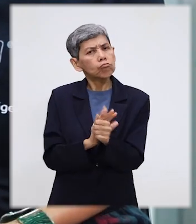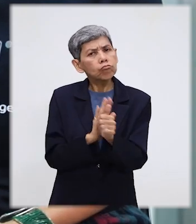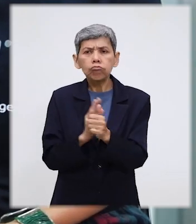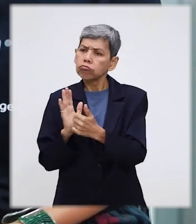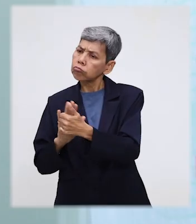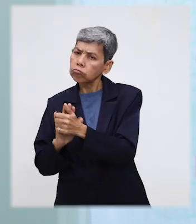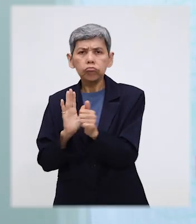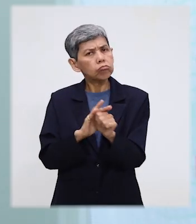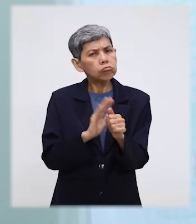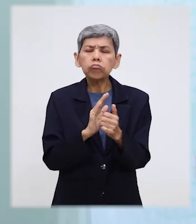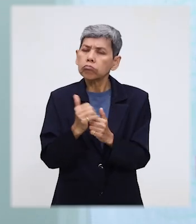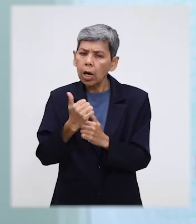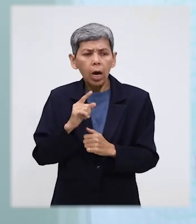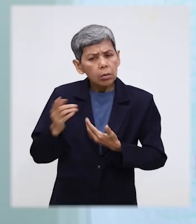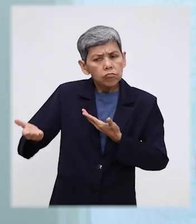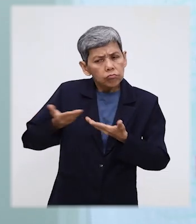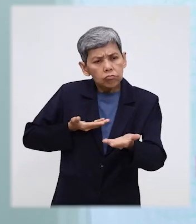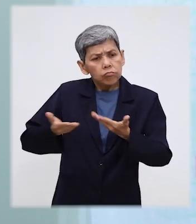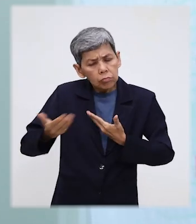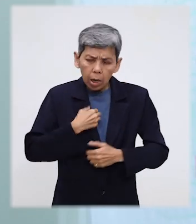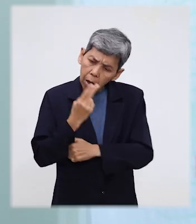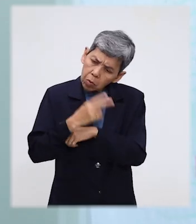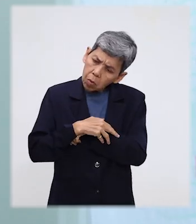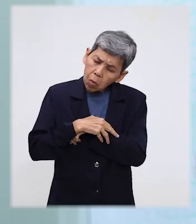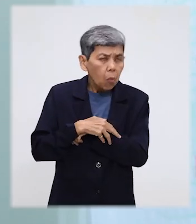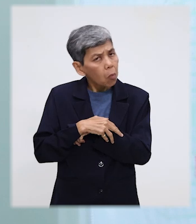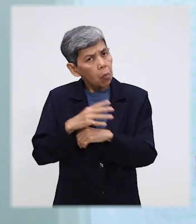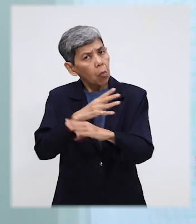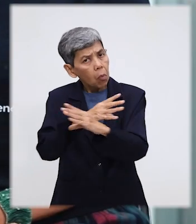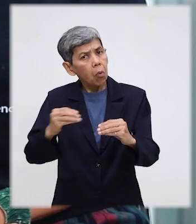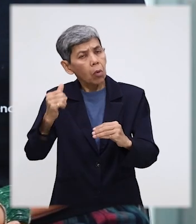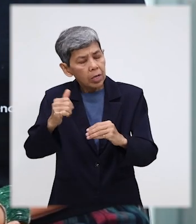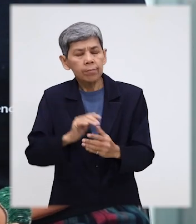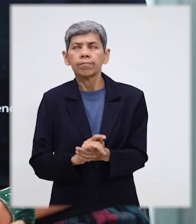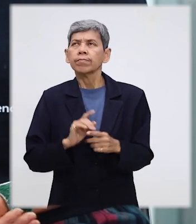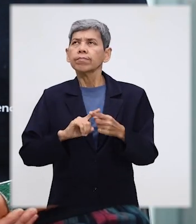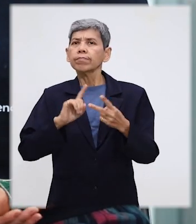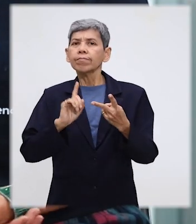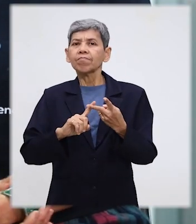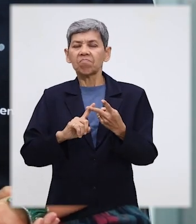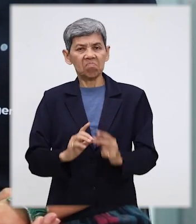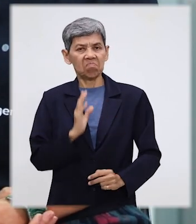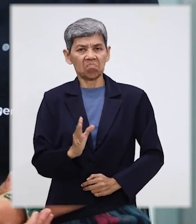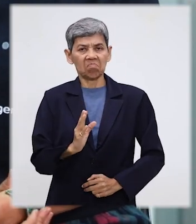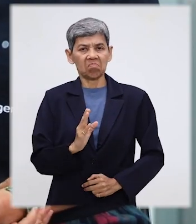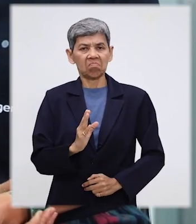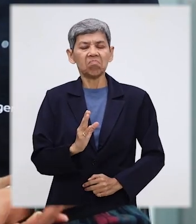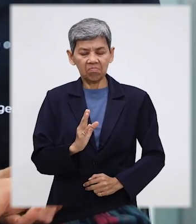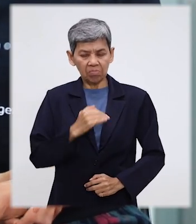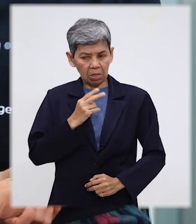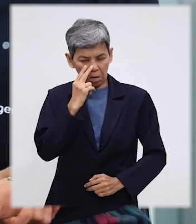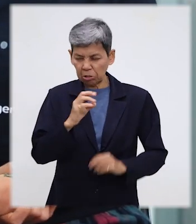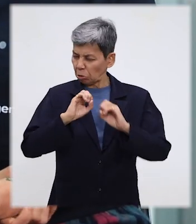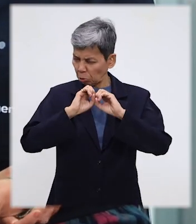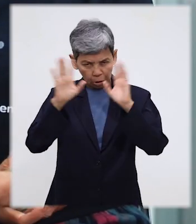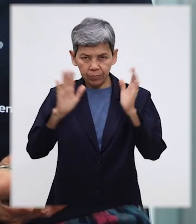และกันไต่ถามดูแลกันอันนี้เป็นความสัมพันธ์ที่ดีมากอีกอันนึงก็คือความเป็นวินัยของเขาเราเห็